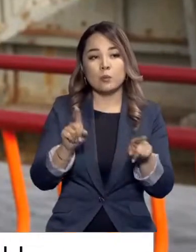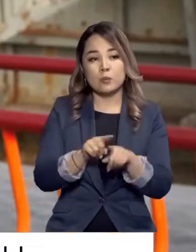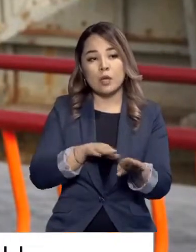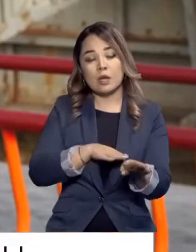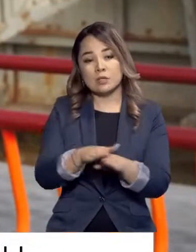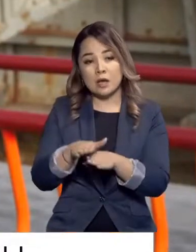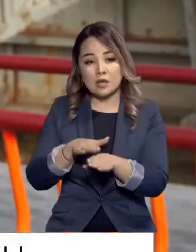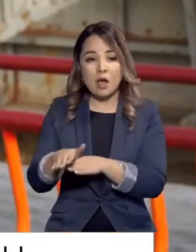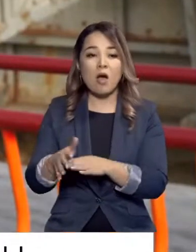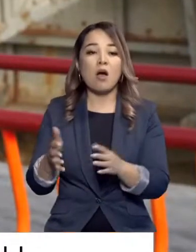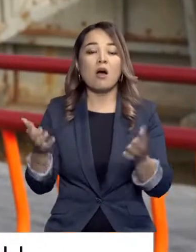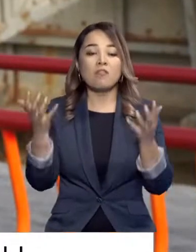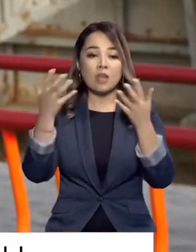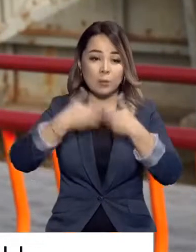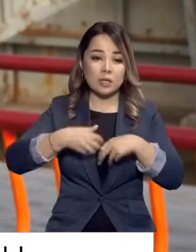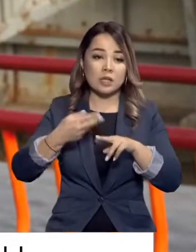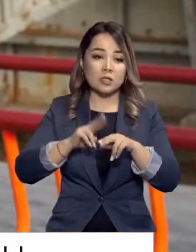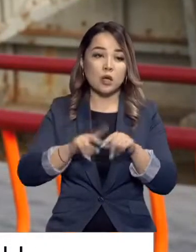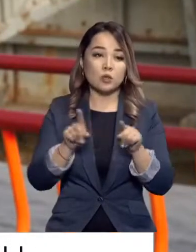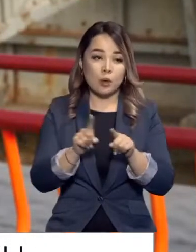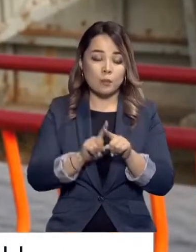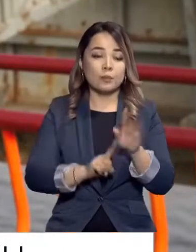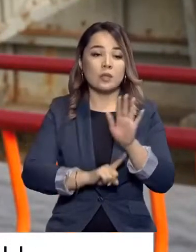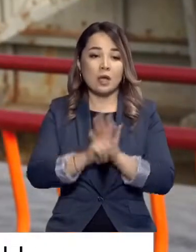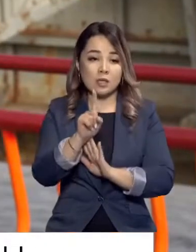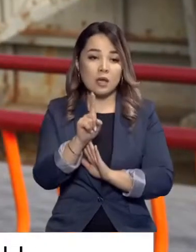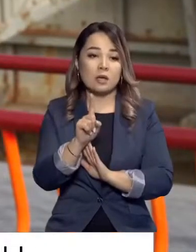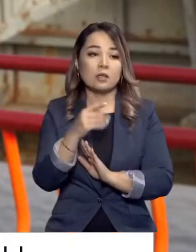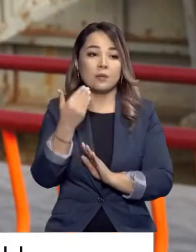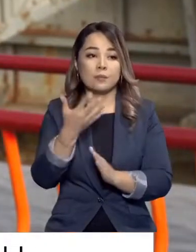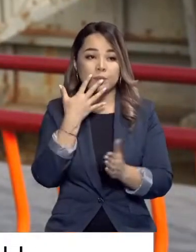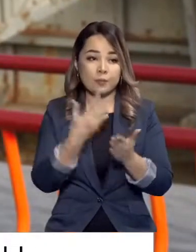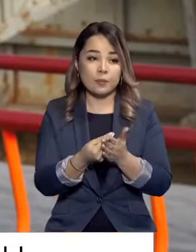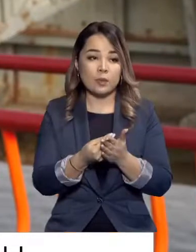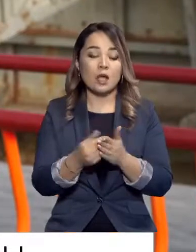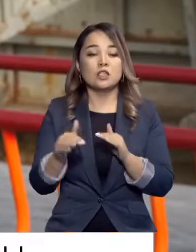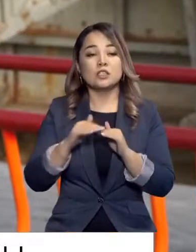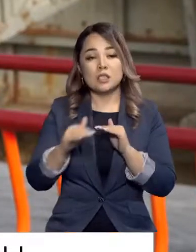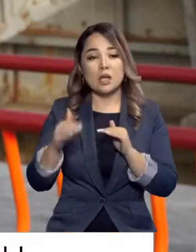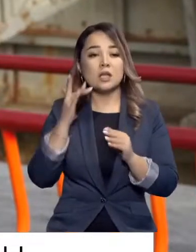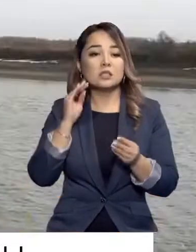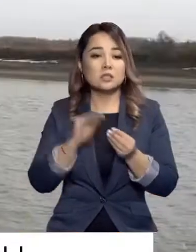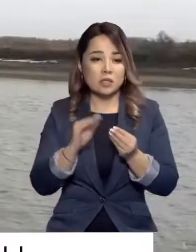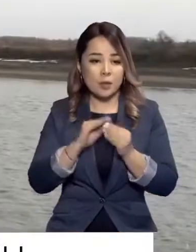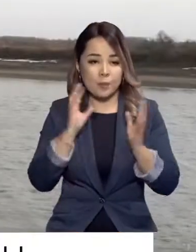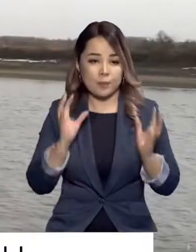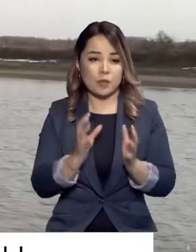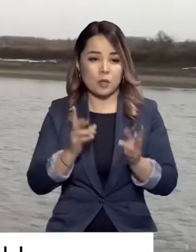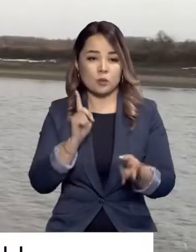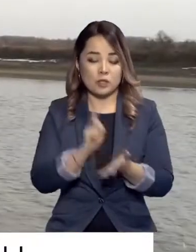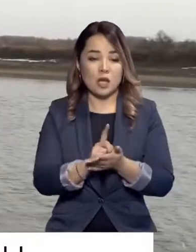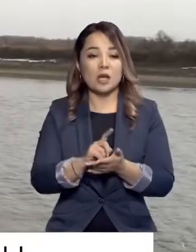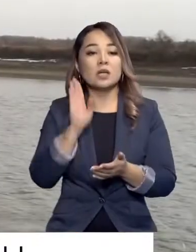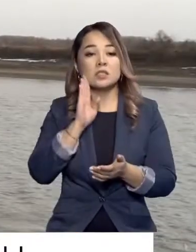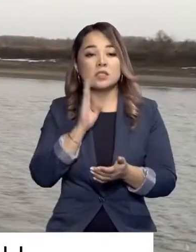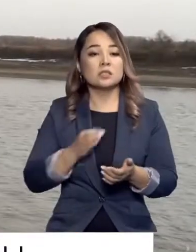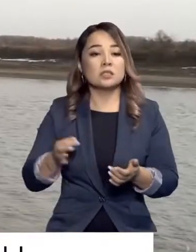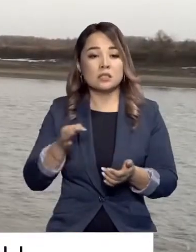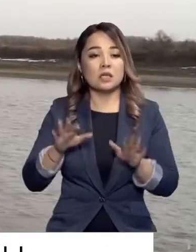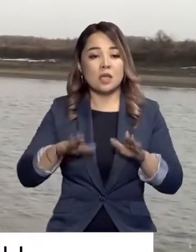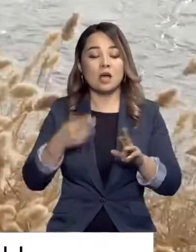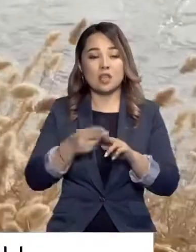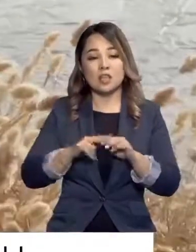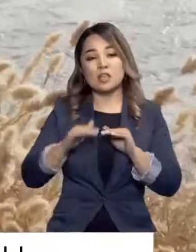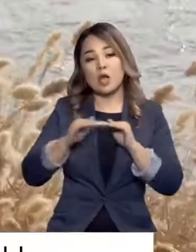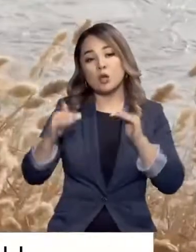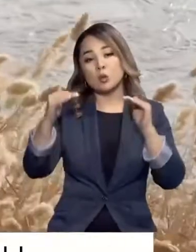пункте автоматизациялану керек, бір жерден басқарылады судың деңгейін ұстап тұру үшін. Сырдарияның деңгейі жылдан жылға